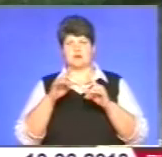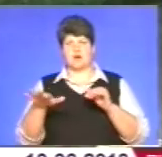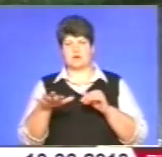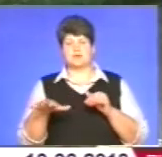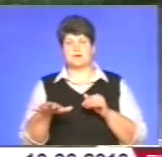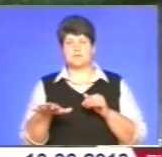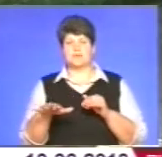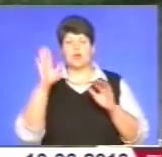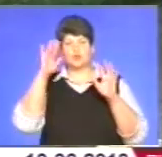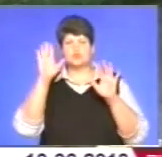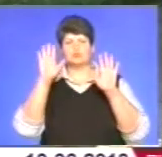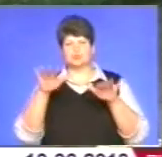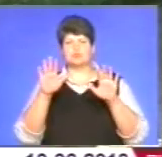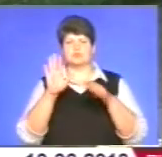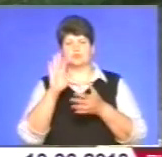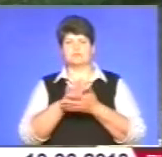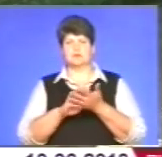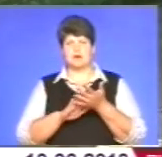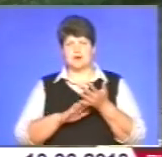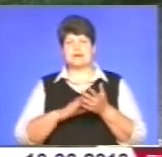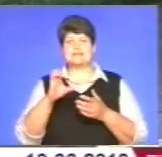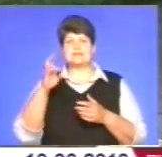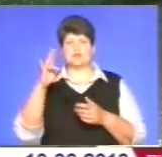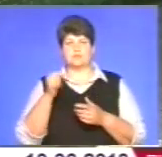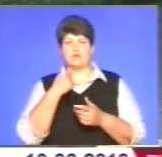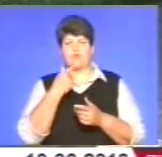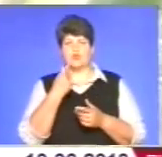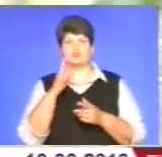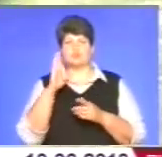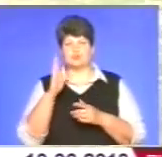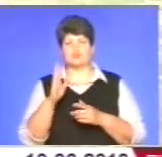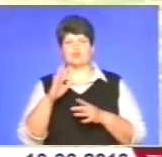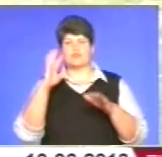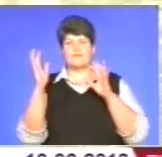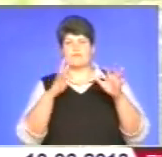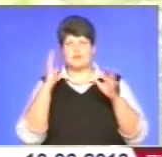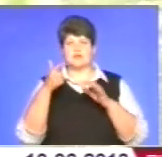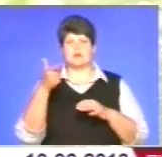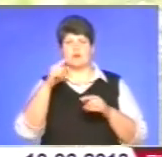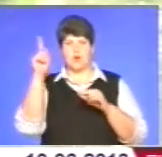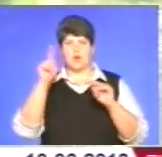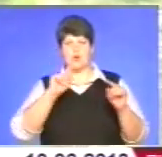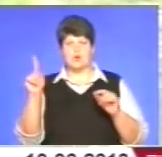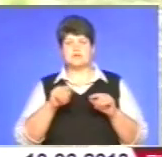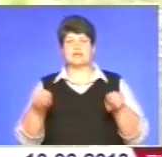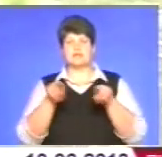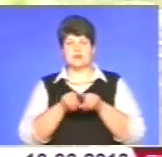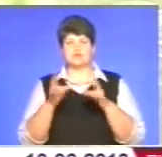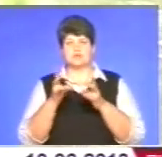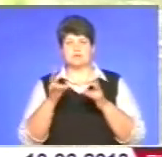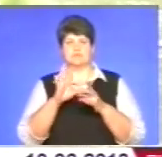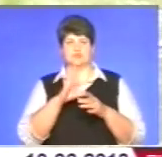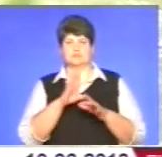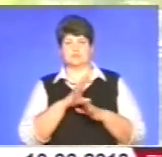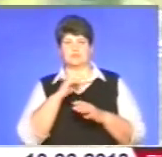не припиняться і надалі, говорять в управлінні. Синоптики попереджають про незначні пориви вітру, грози. Також треба берегтися від блискавок.